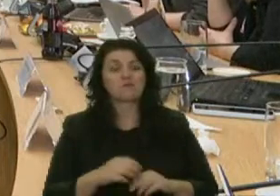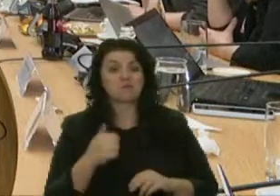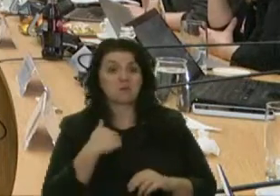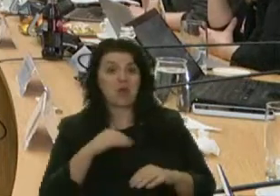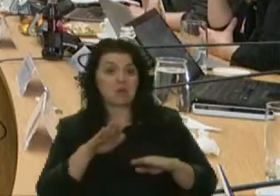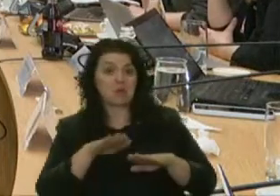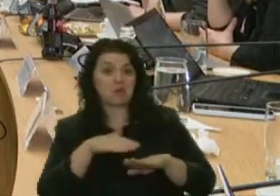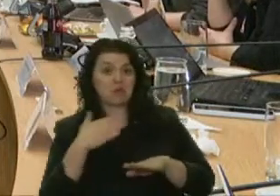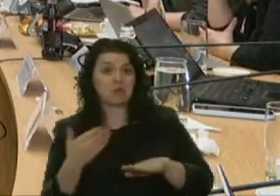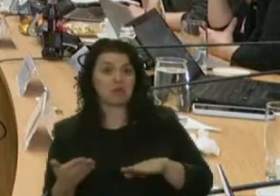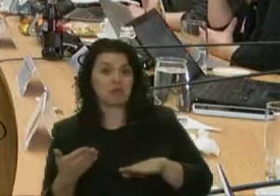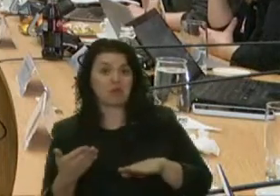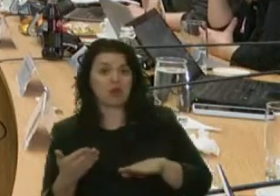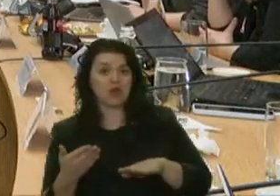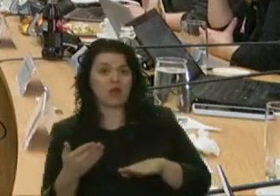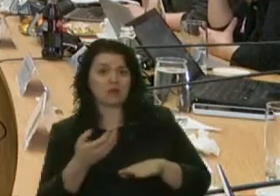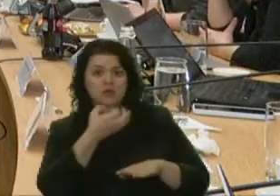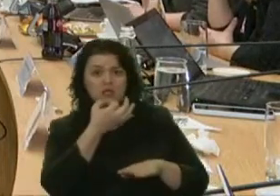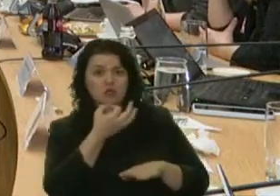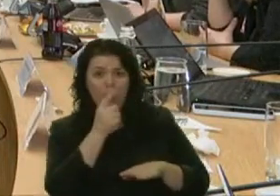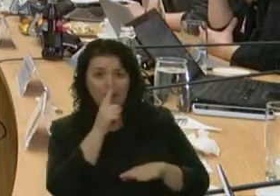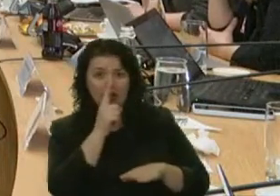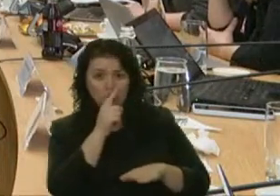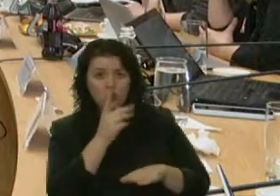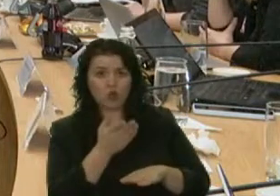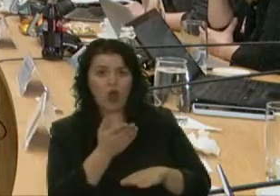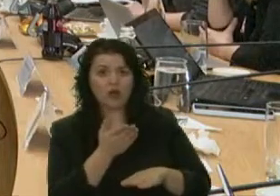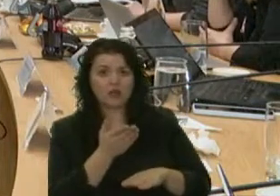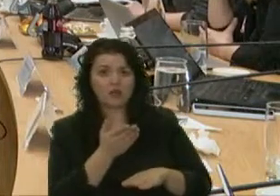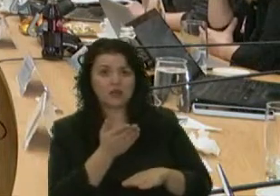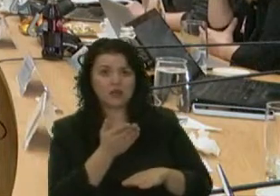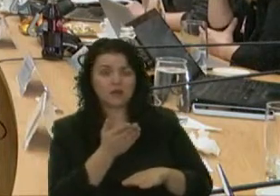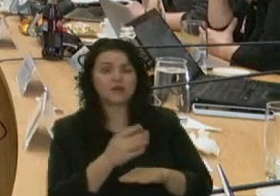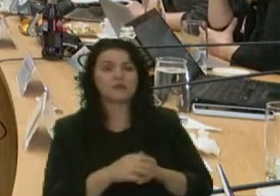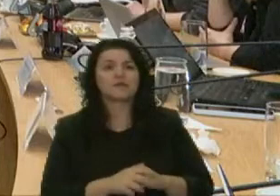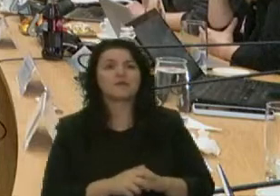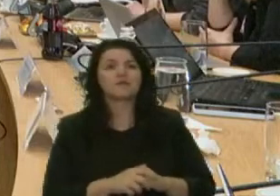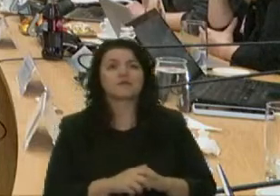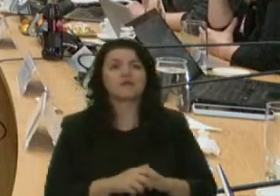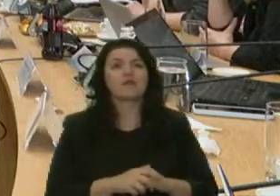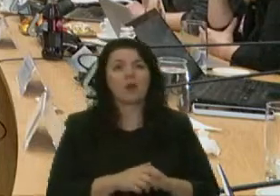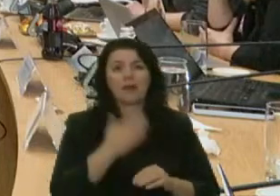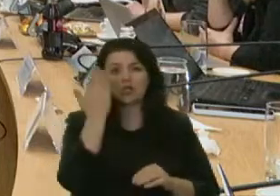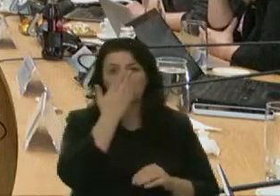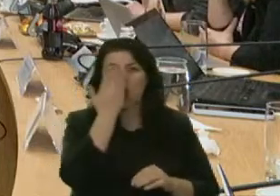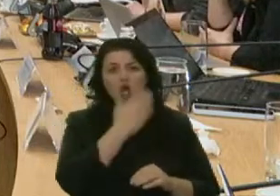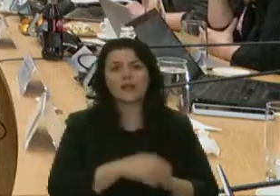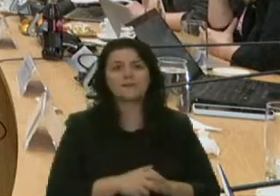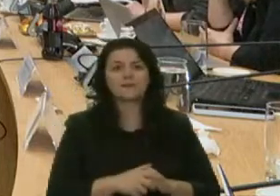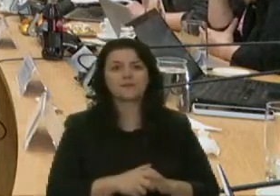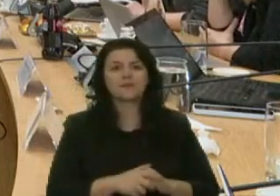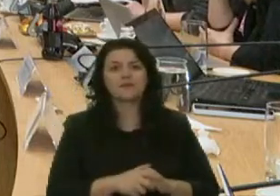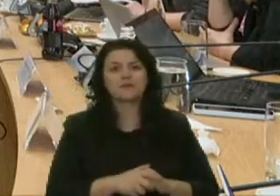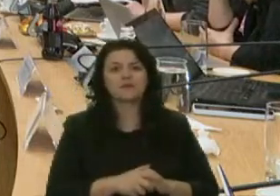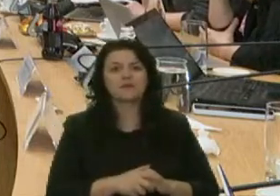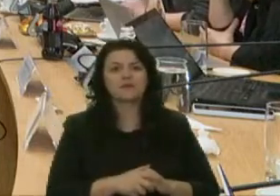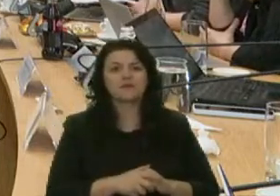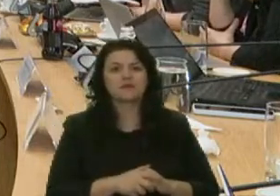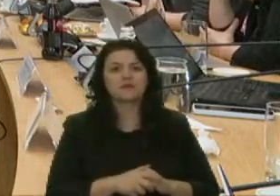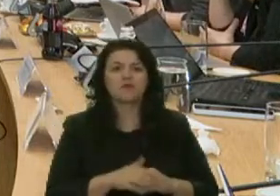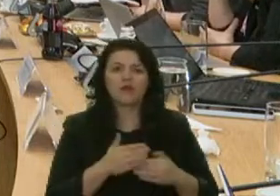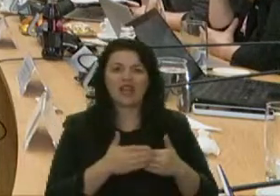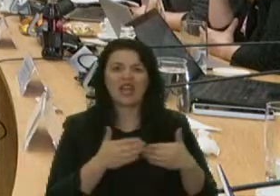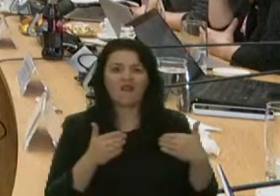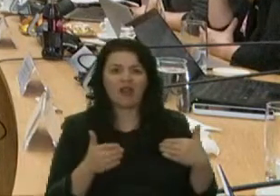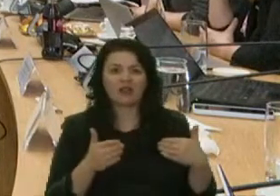sub am dat coaja de pe afirmația dumneavoastră am văzut că e o minciună știi când am spus sa pe școli acuma revenind